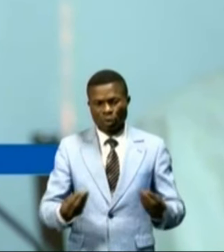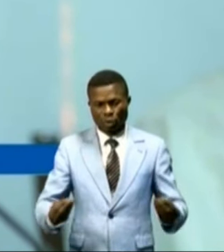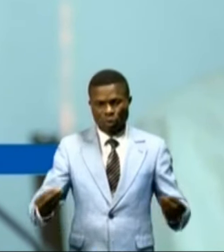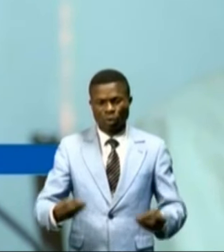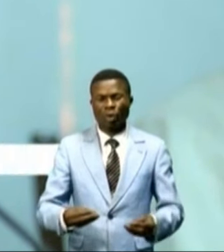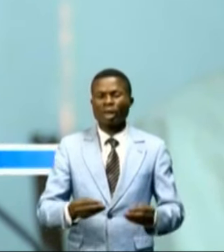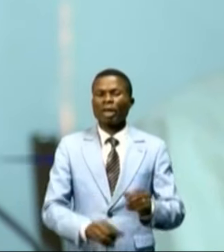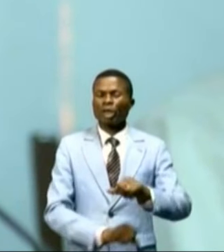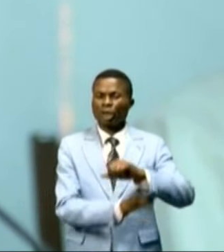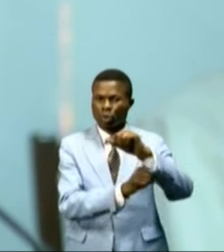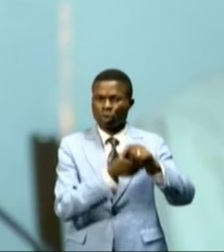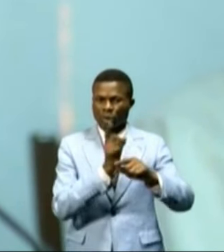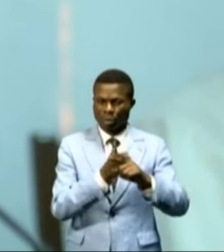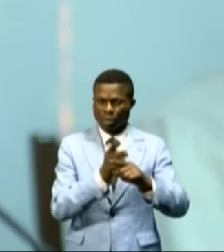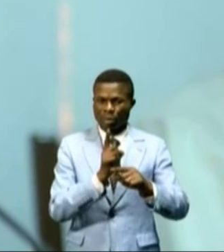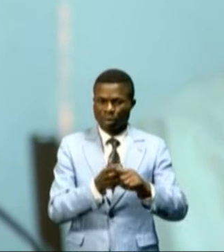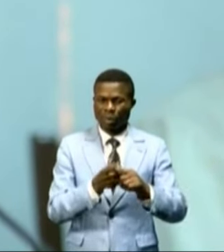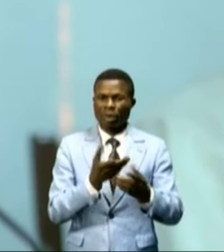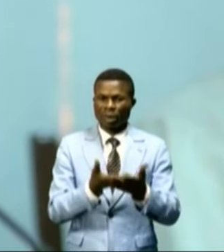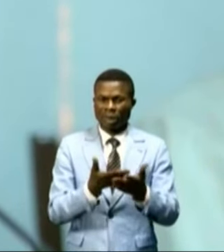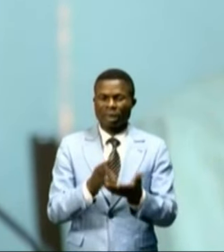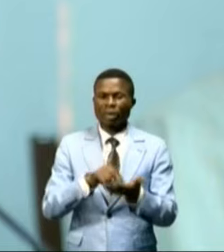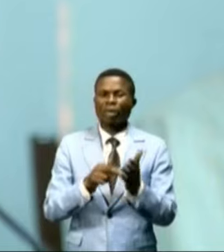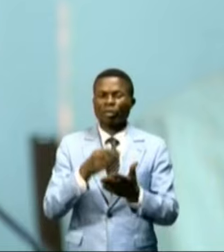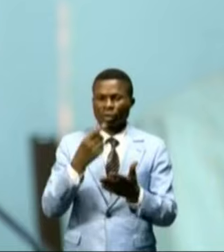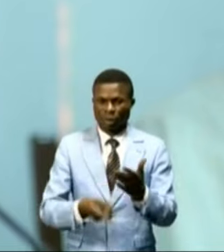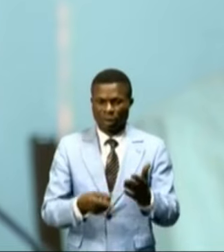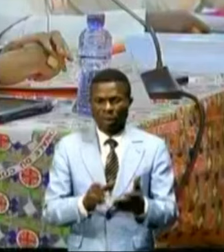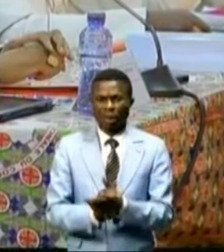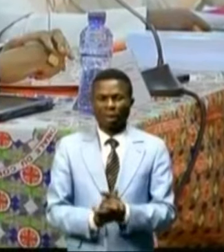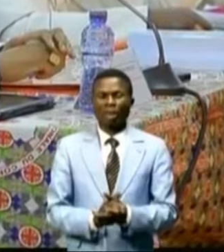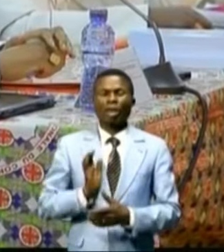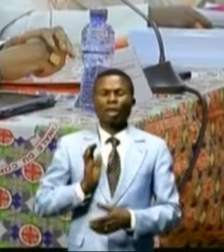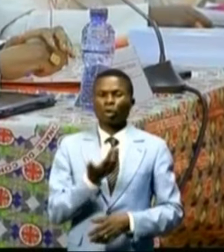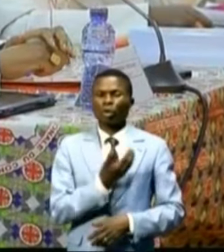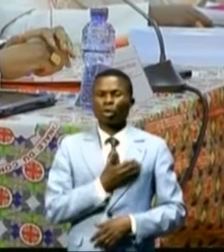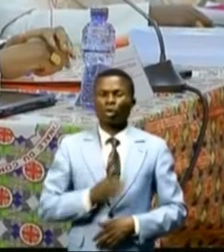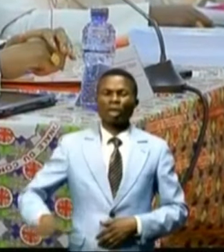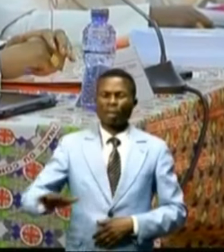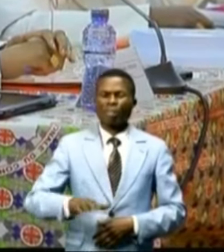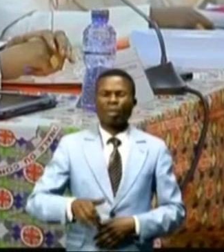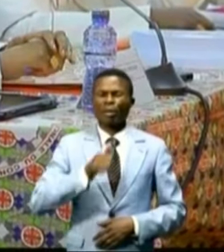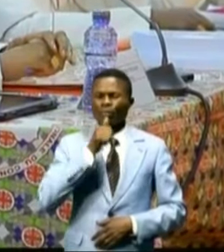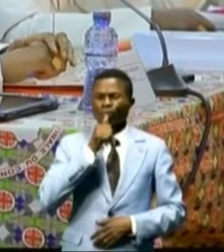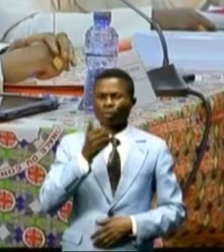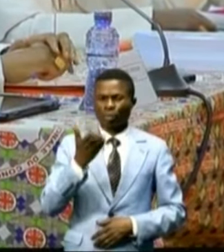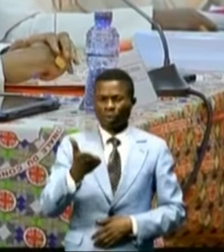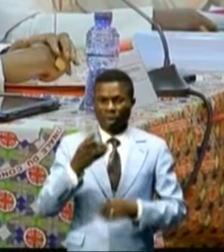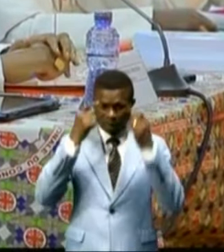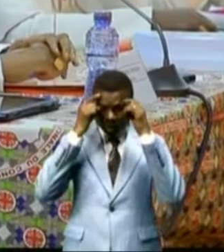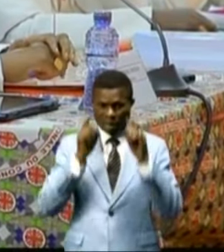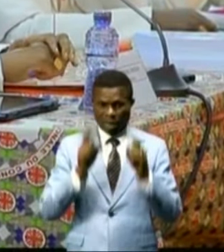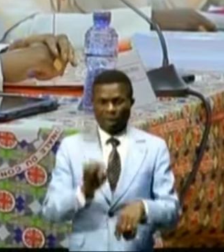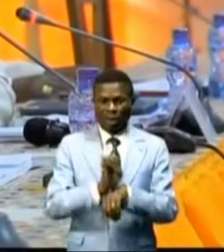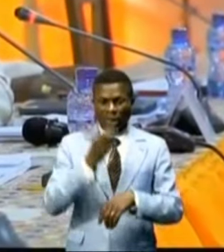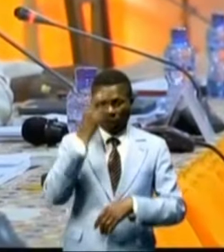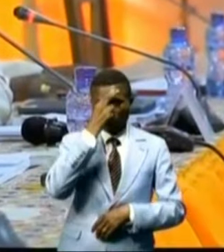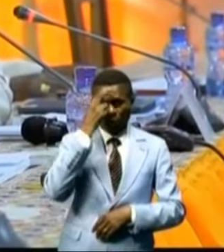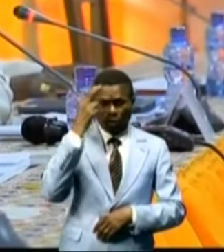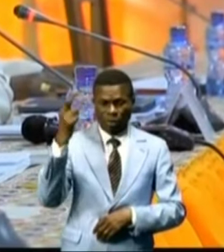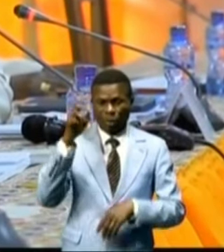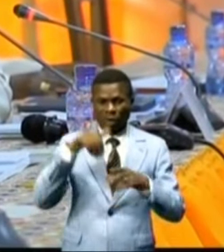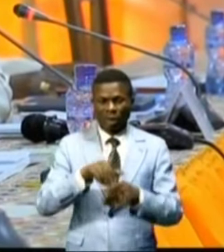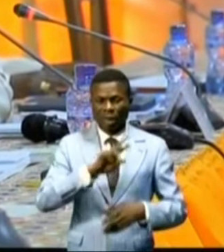privilégier ce qui nous unit, c'est-à-dire notre mère patrie. La haute instance décisionnelle de l'Église catholique en